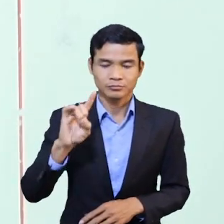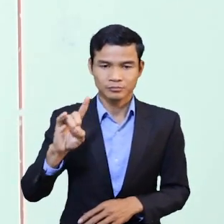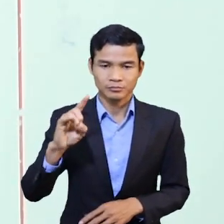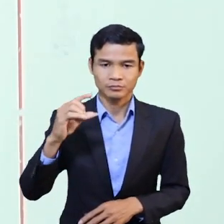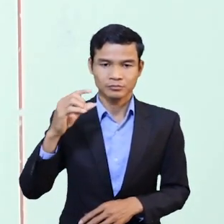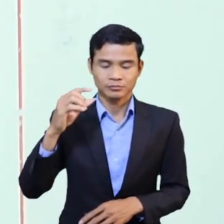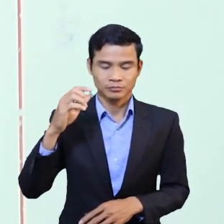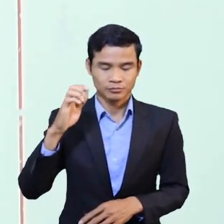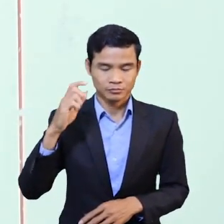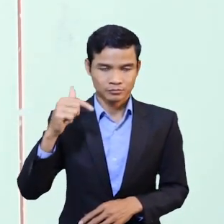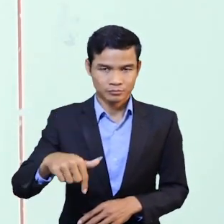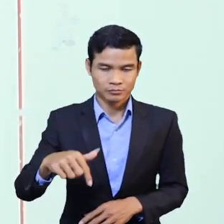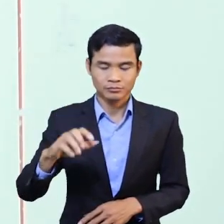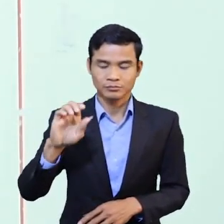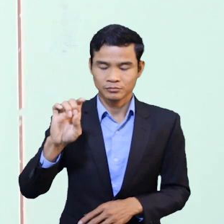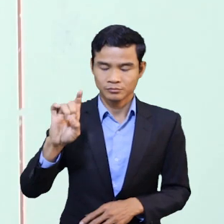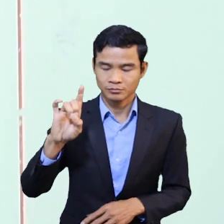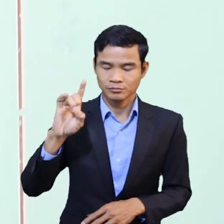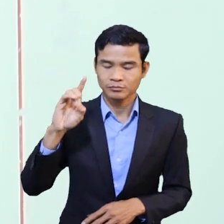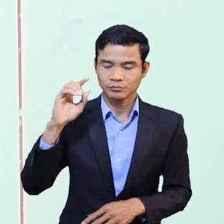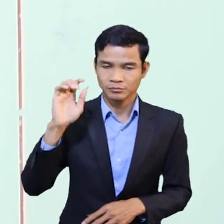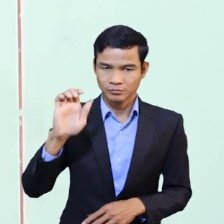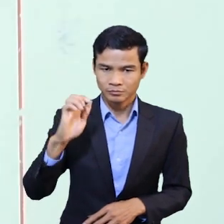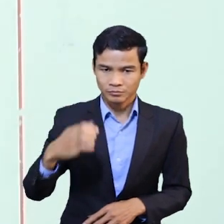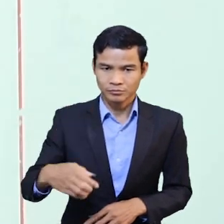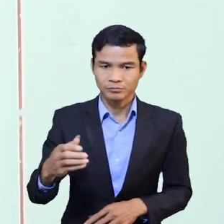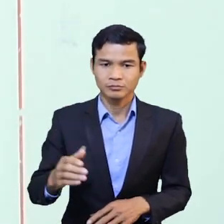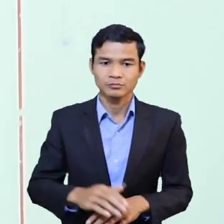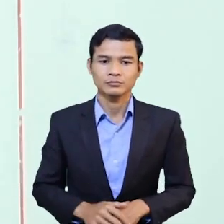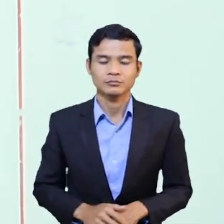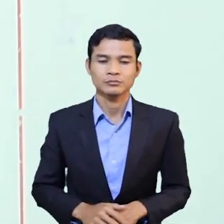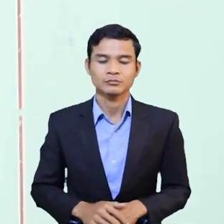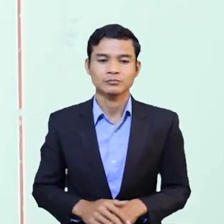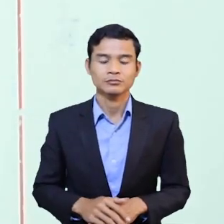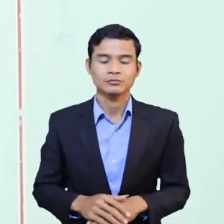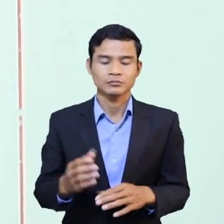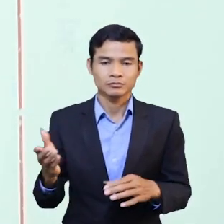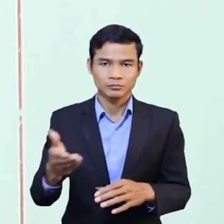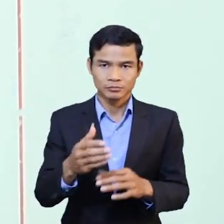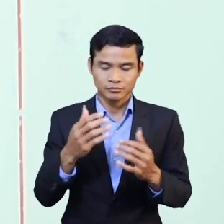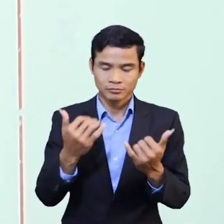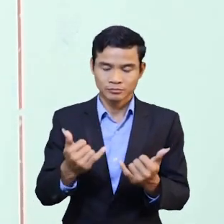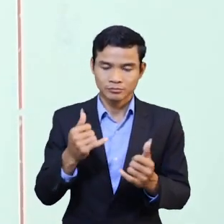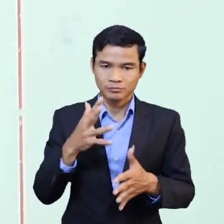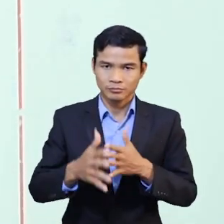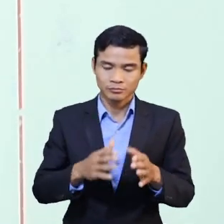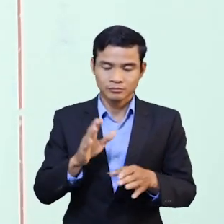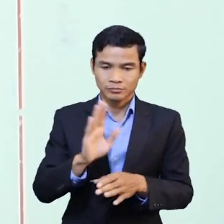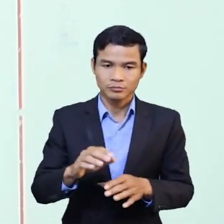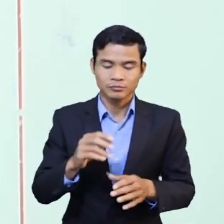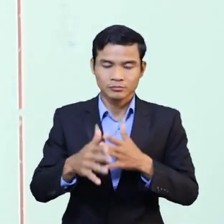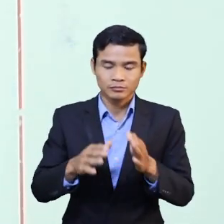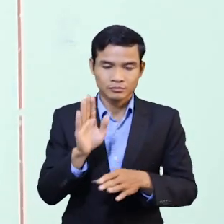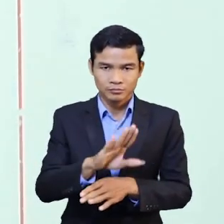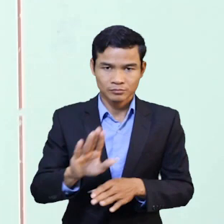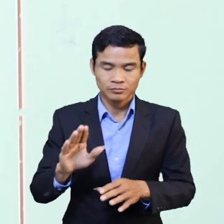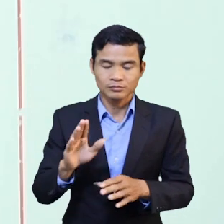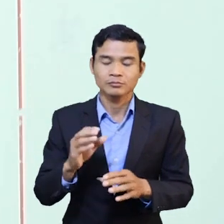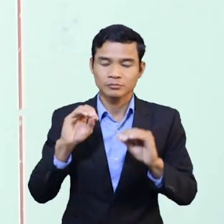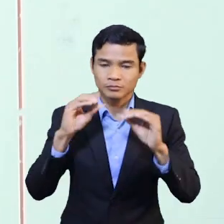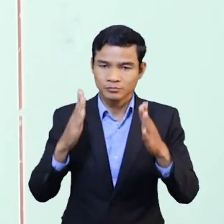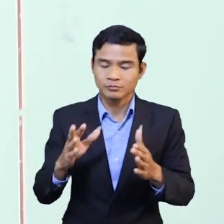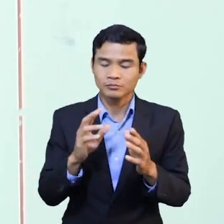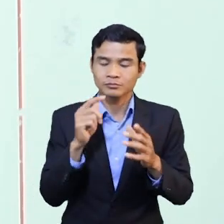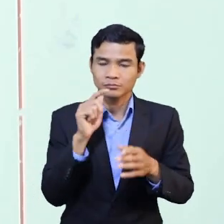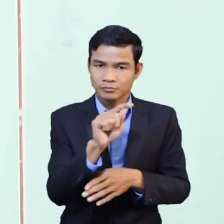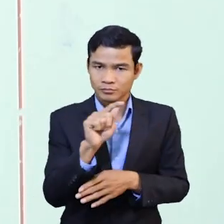โม จึง ง๋อ โม จึง จ๋อ chà ấy là con từng ở nít chà con ăn đầy khuôn ấy nè con nát nè cô chẳng